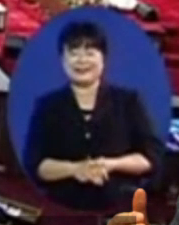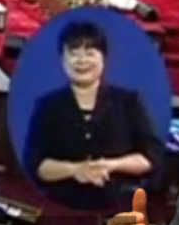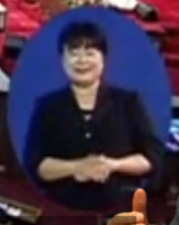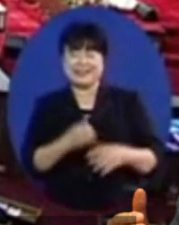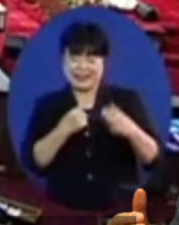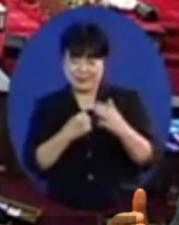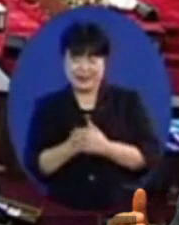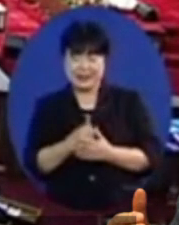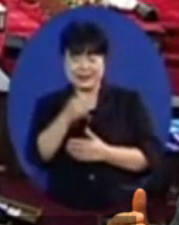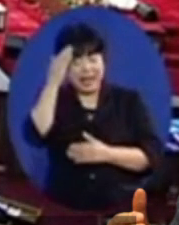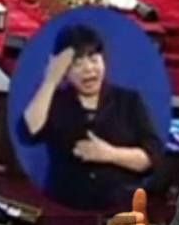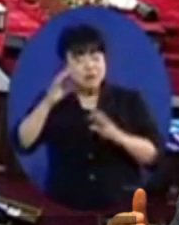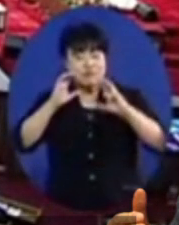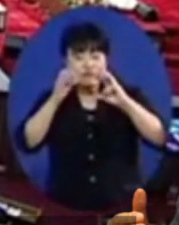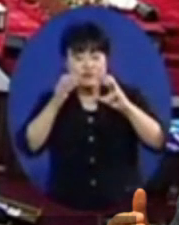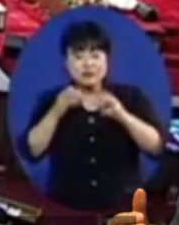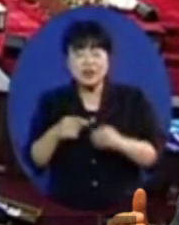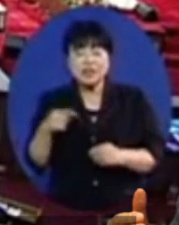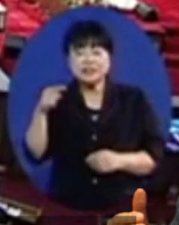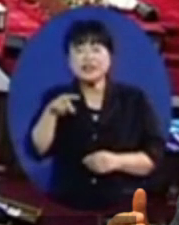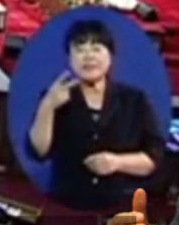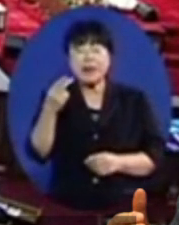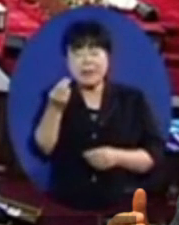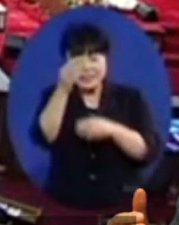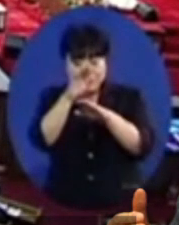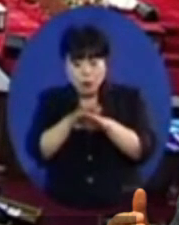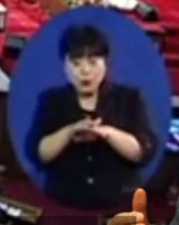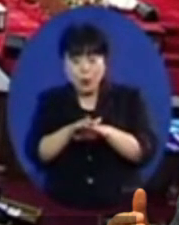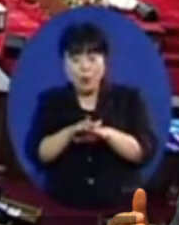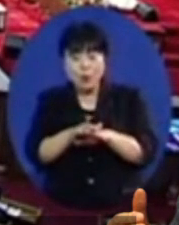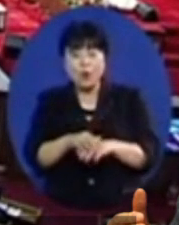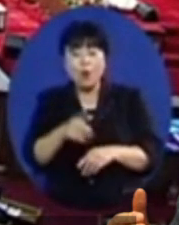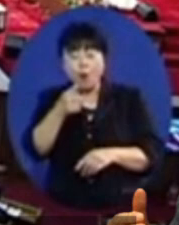그러므로 우리 한국에 1200만 성도가 되고 5만